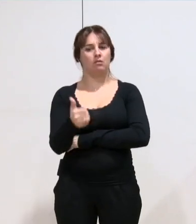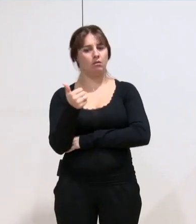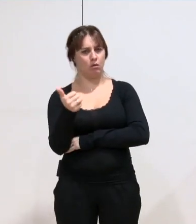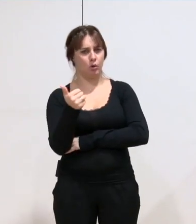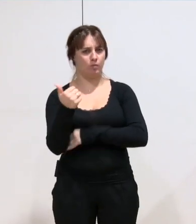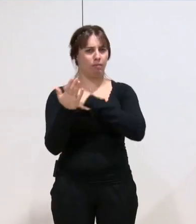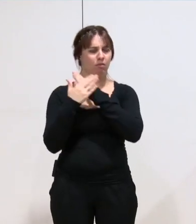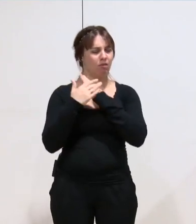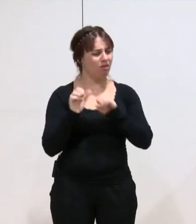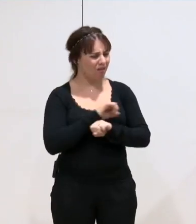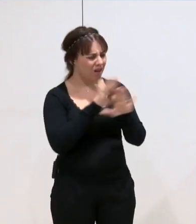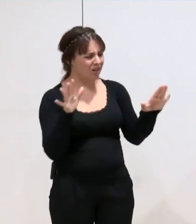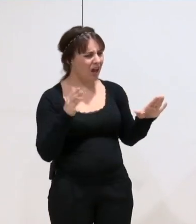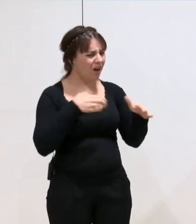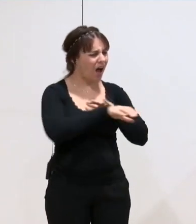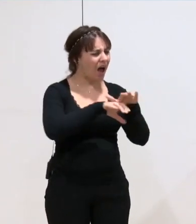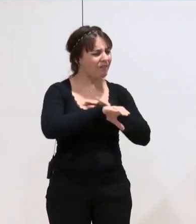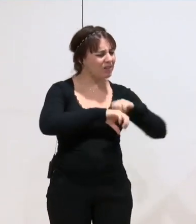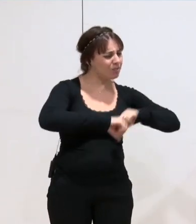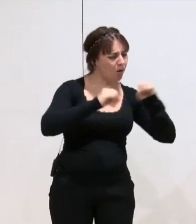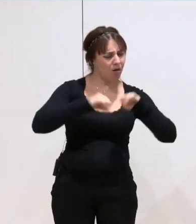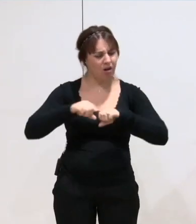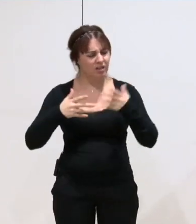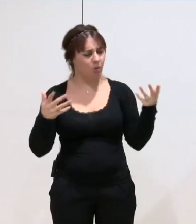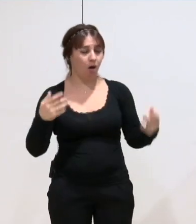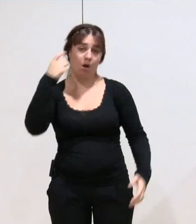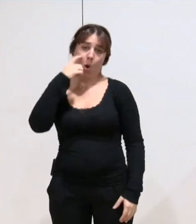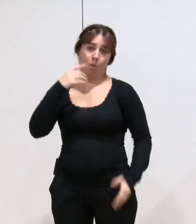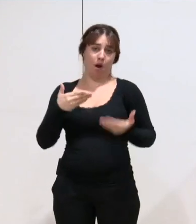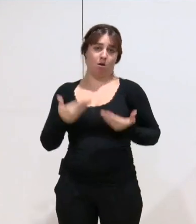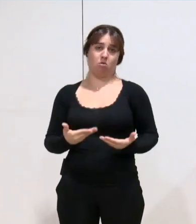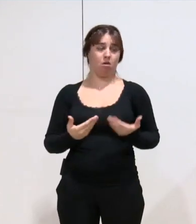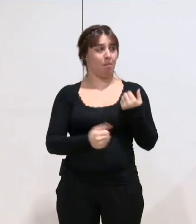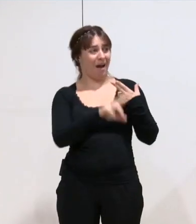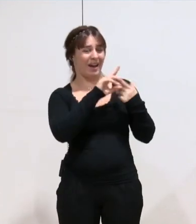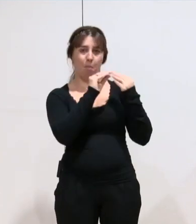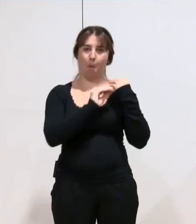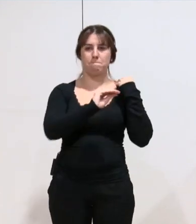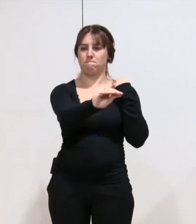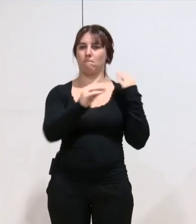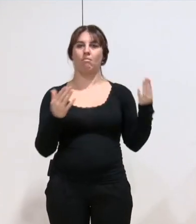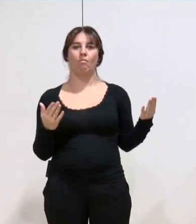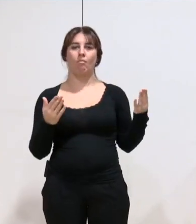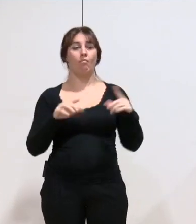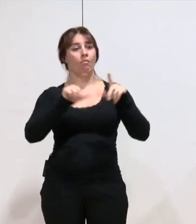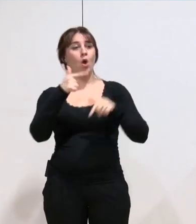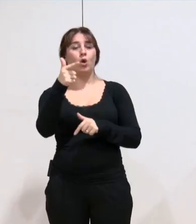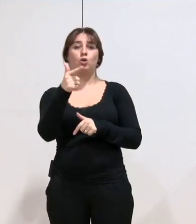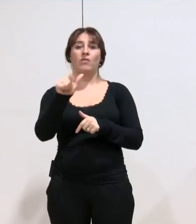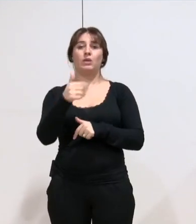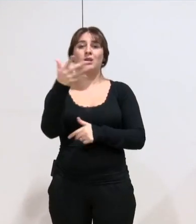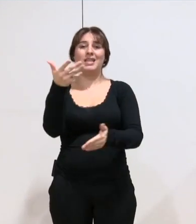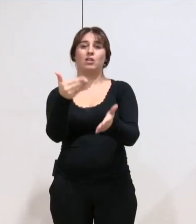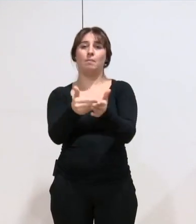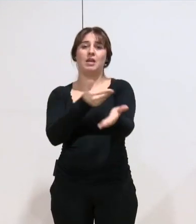quel était l'état des investissements. Et je constate aujourd'hui qu'une fois encore, on ne nous dit rien. Vous nous parlez que c'est un montant de 2,5 millions pour